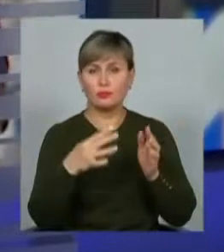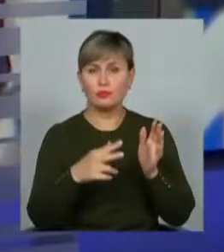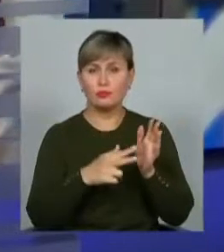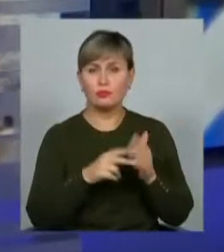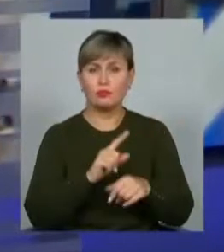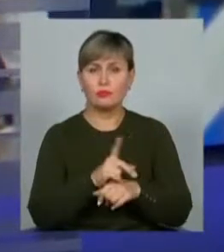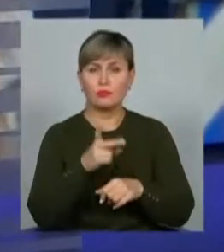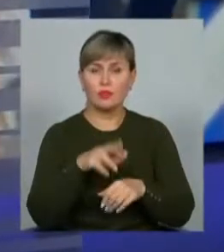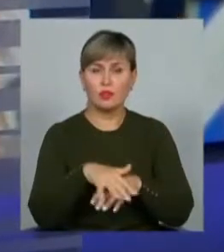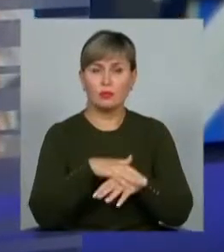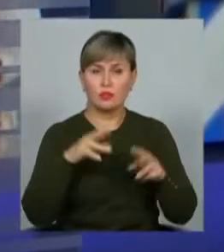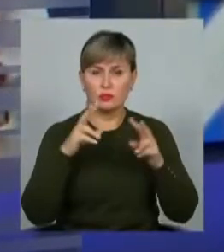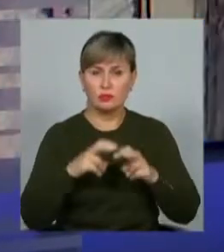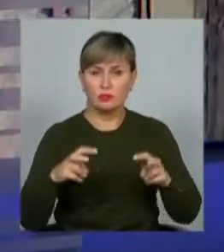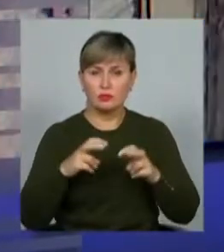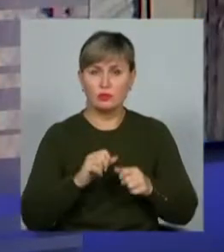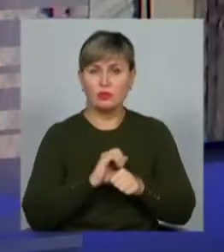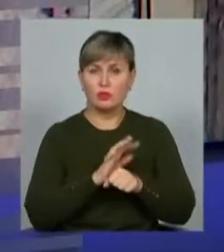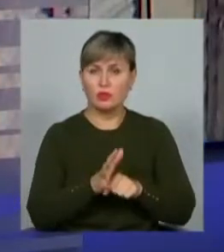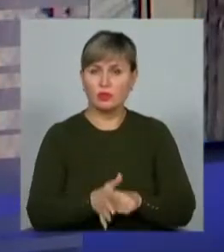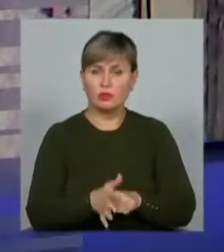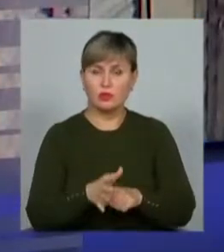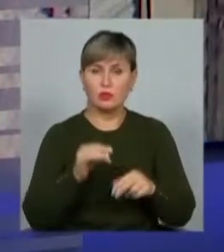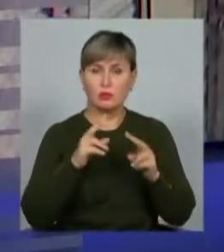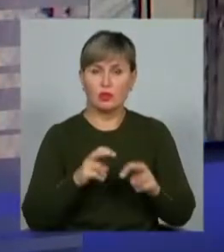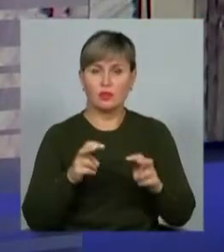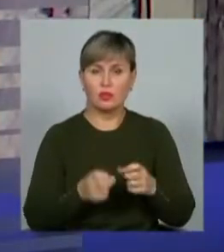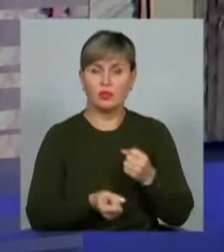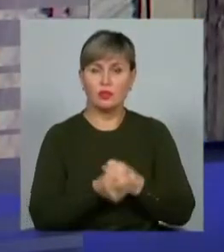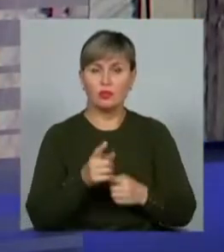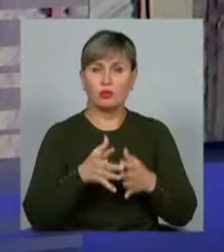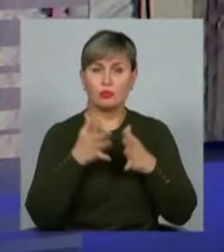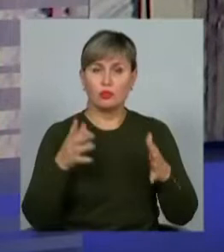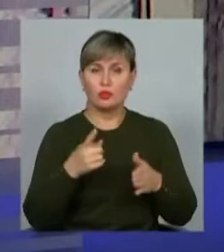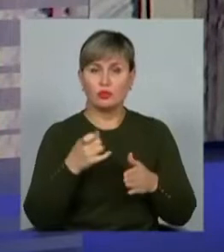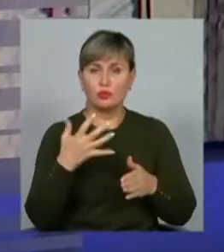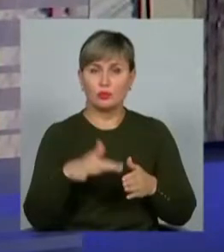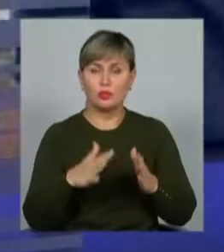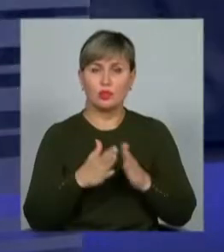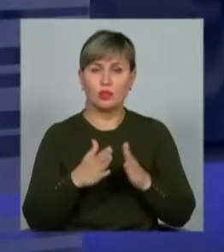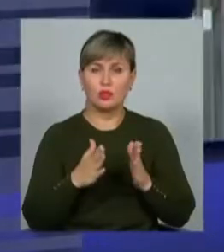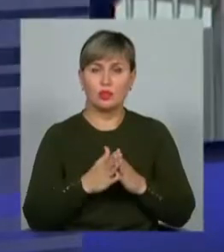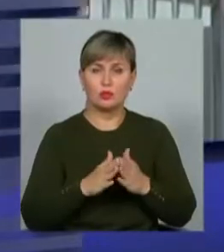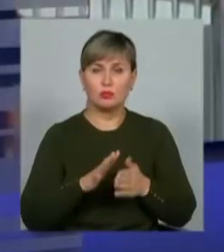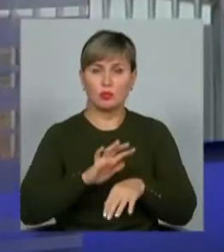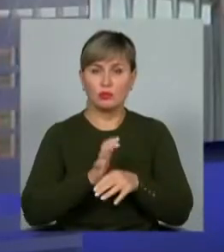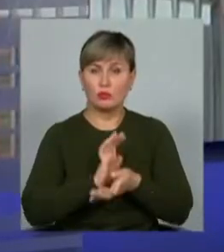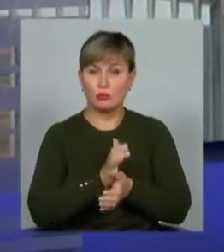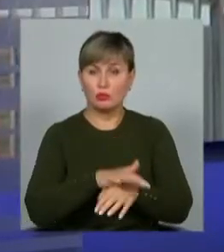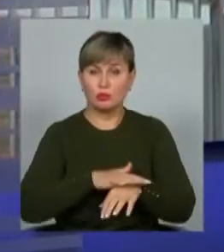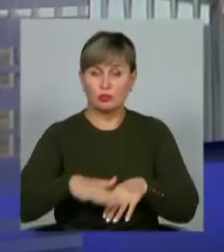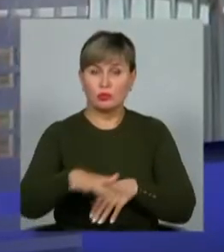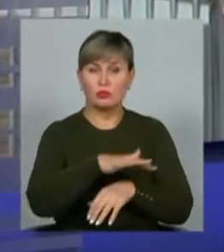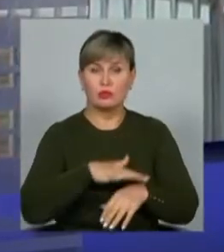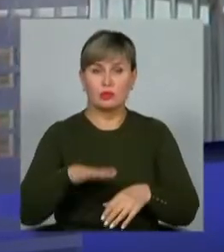часов для массового тестирования на коронавирус. Проверка затронет жильцов более 150 домов в густонаселенных кварталах Джорджиан